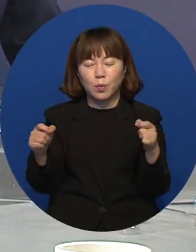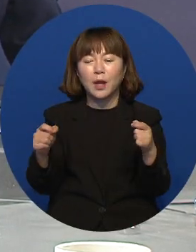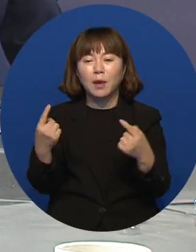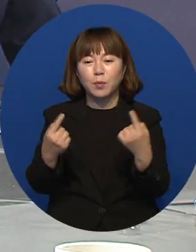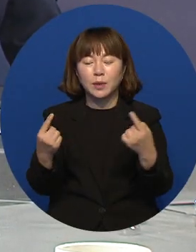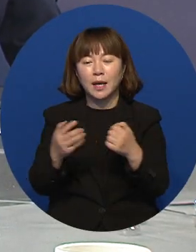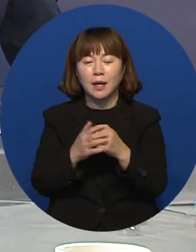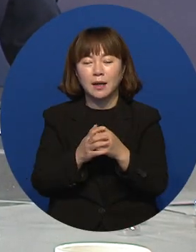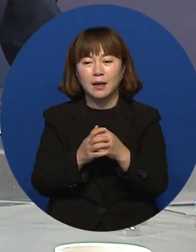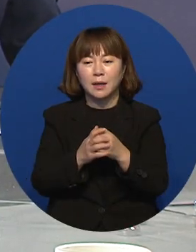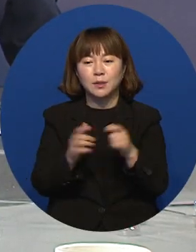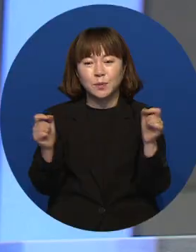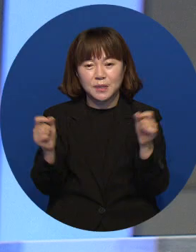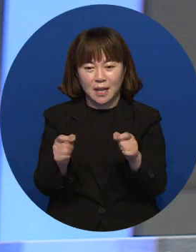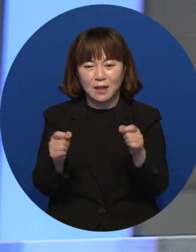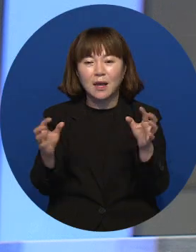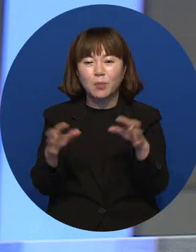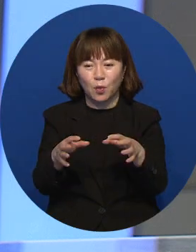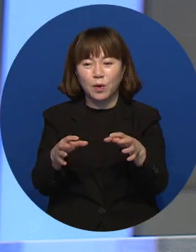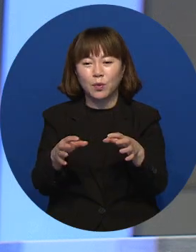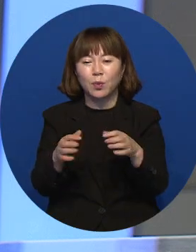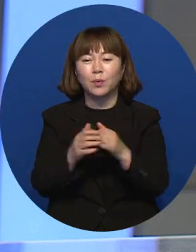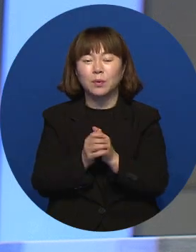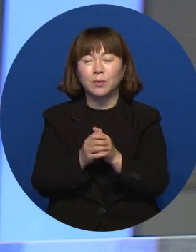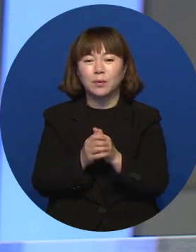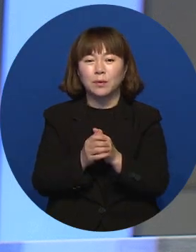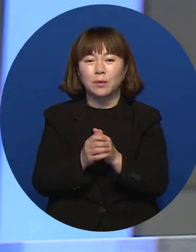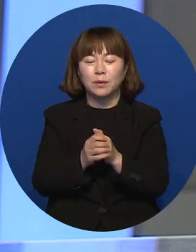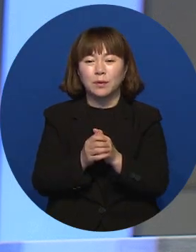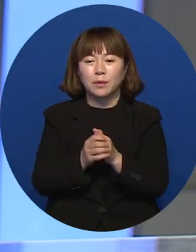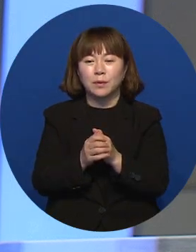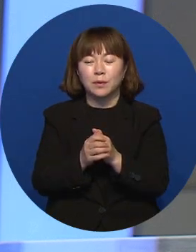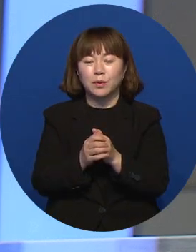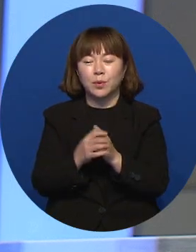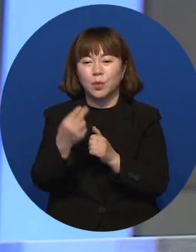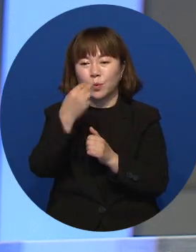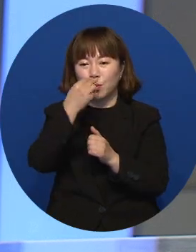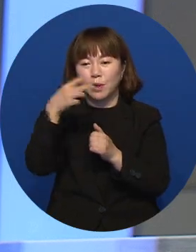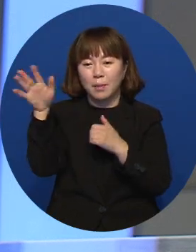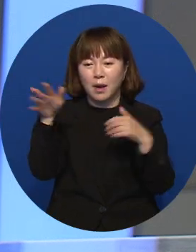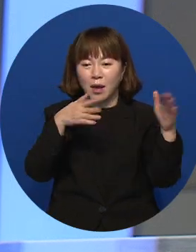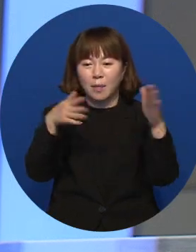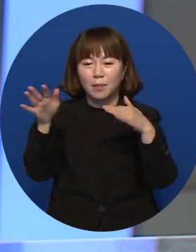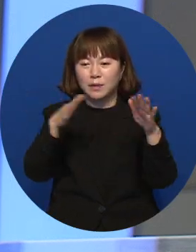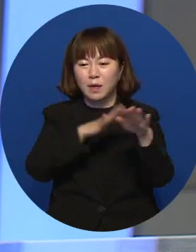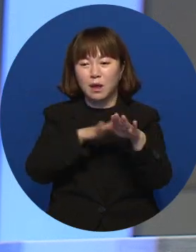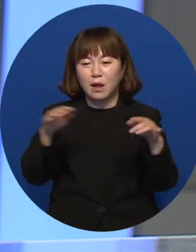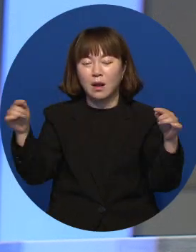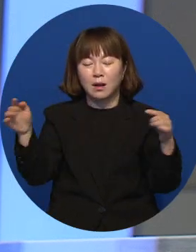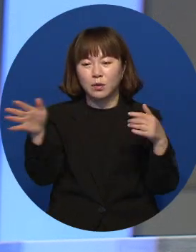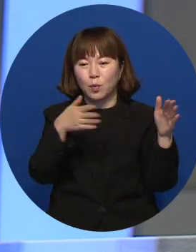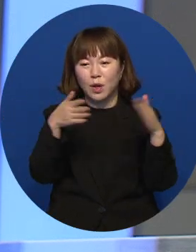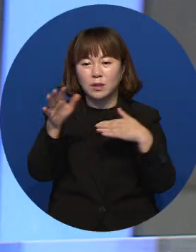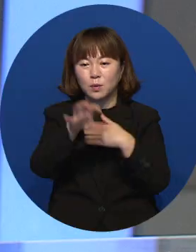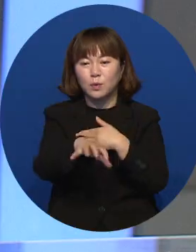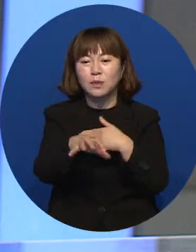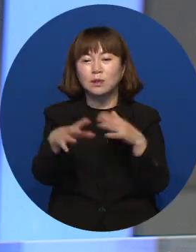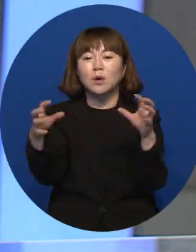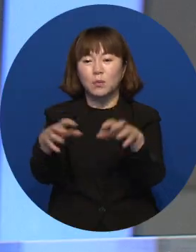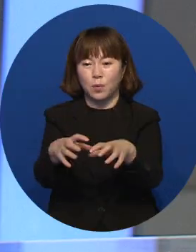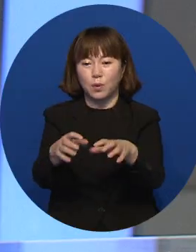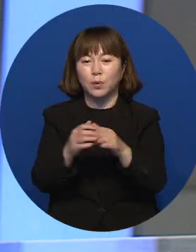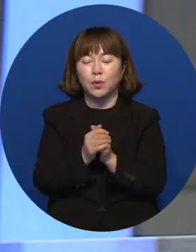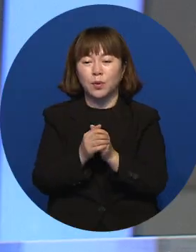두기 랄 가지고 이렇게 단계 안 보여서 이렇게 하고 또 공기 잘 통하는데 라든가 이런 그런것도 좀 생각을 해야 될것 그걸